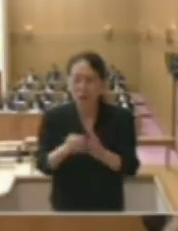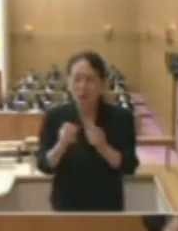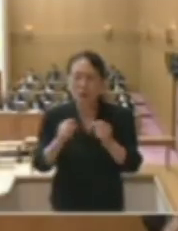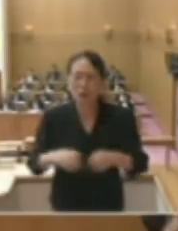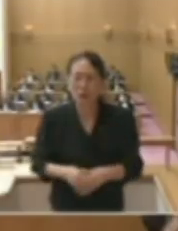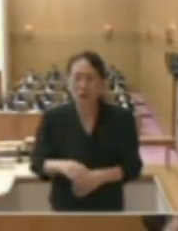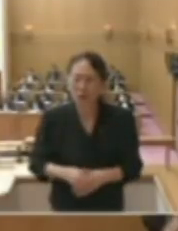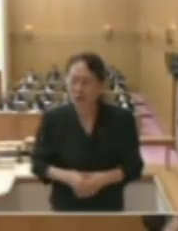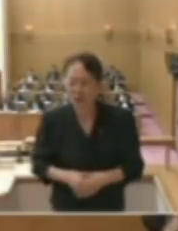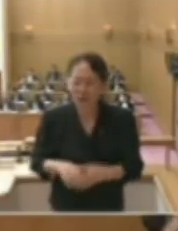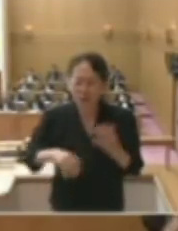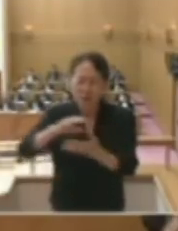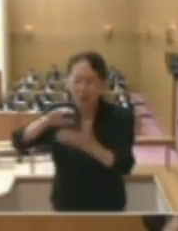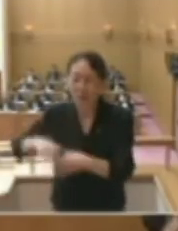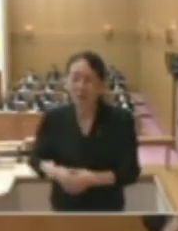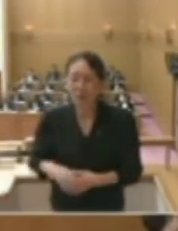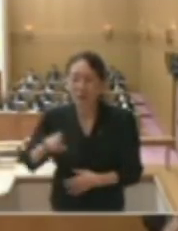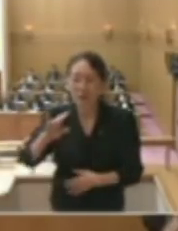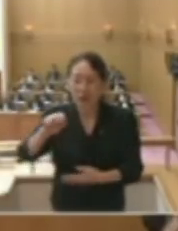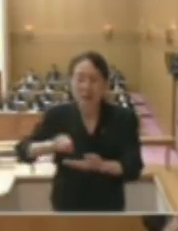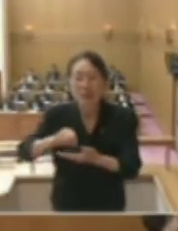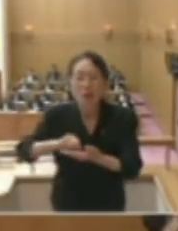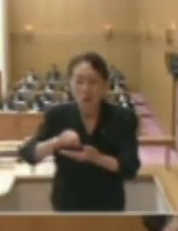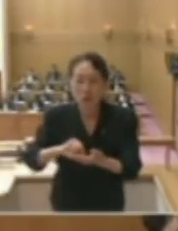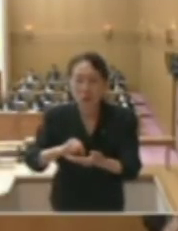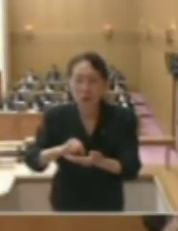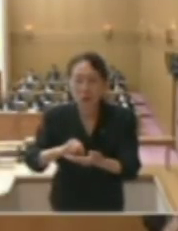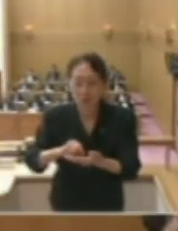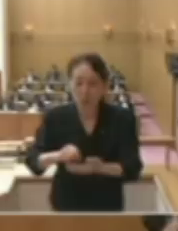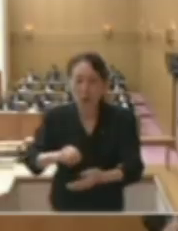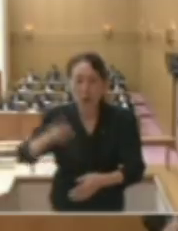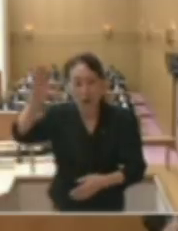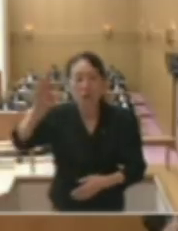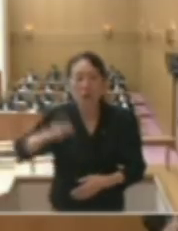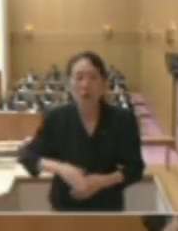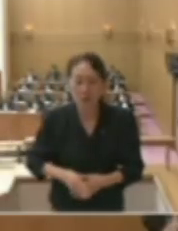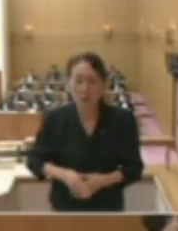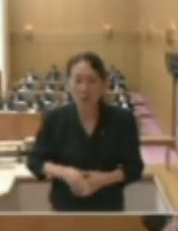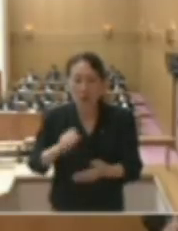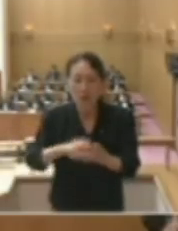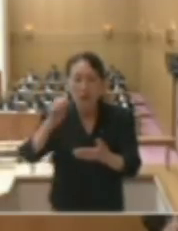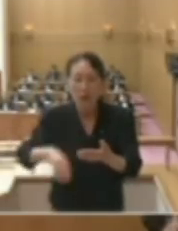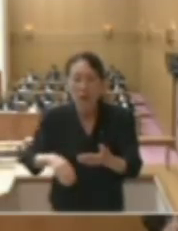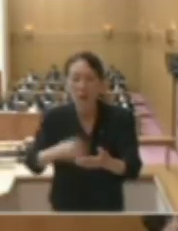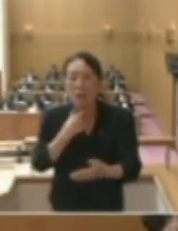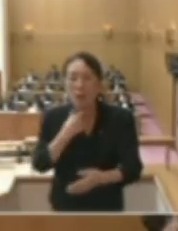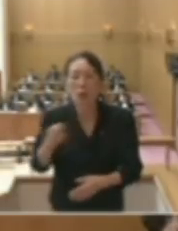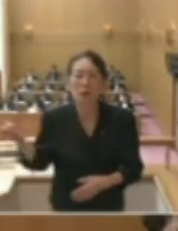議長、議事録精査、議事録じゃない、発言をしかるべきに撤回をさせてください。以